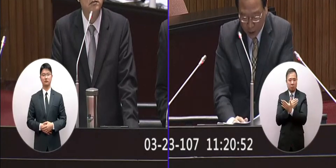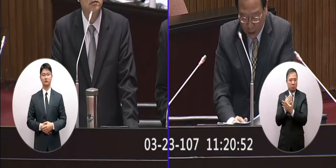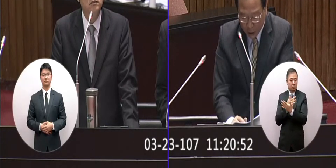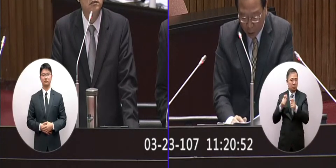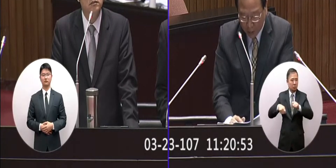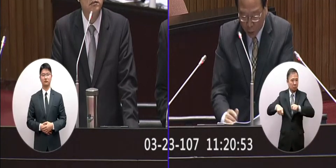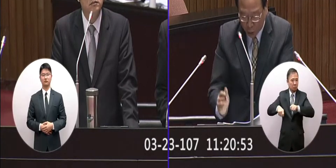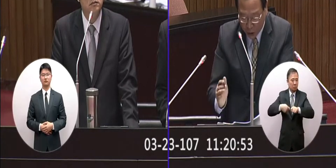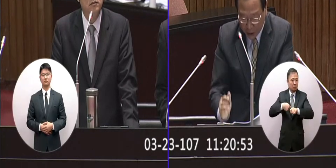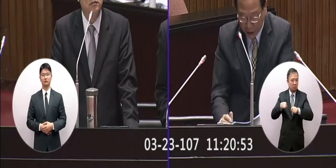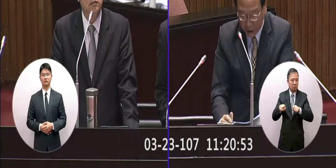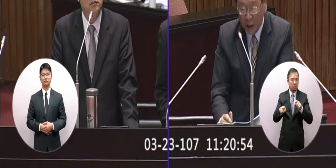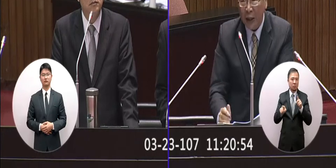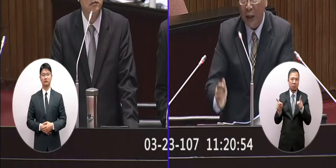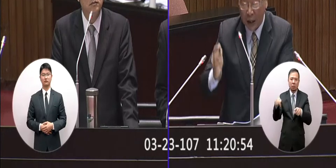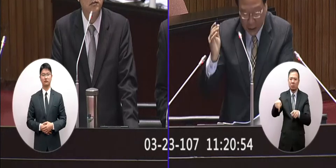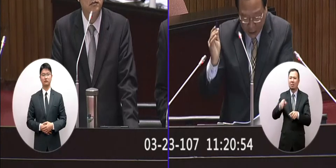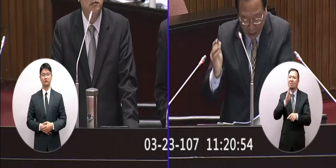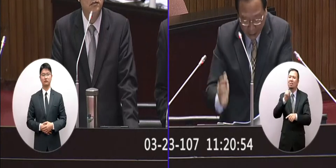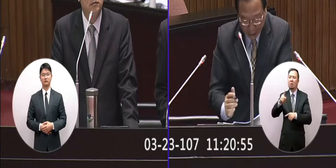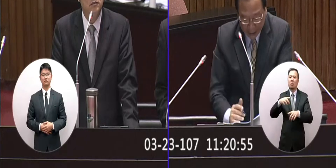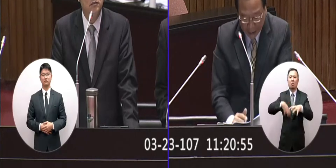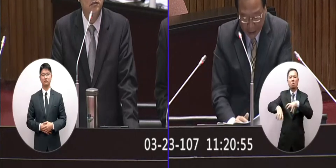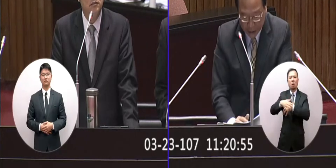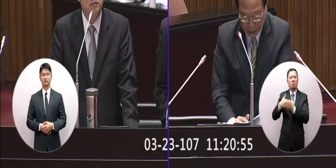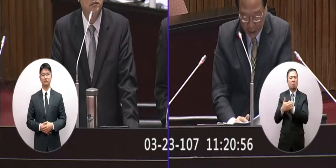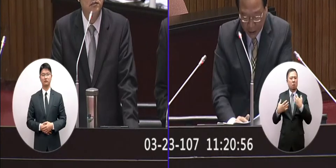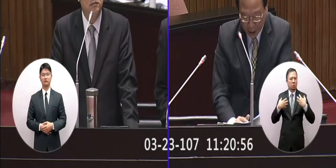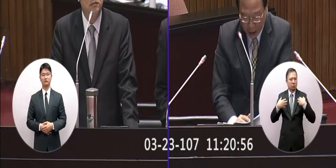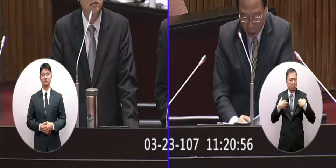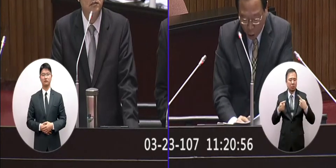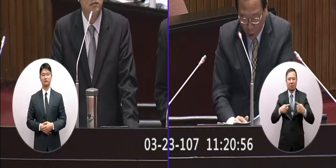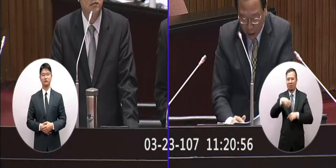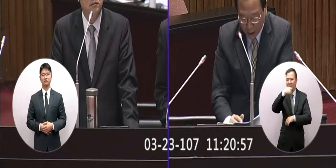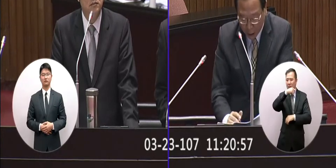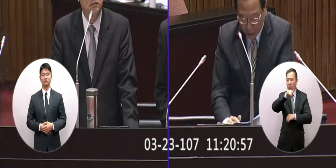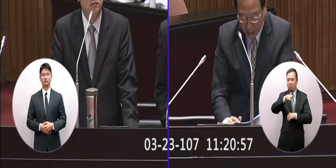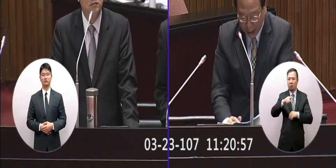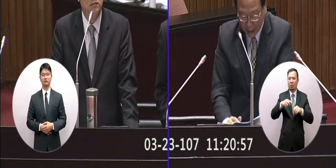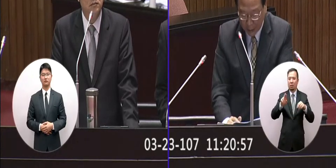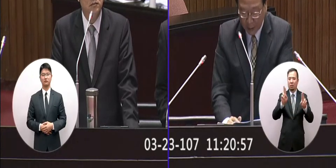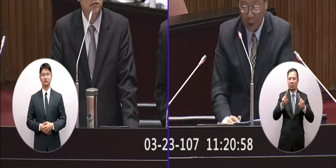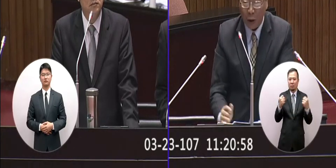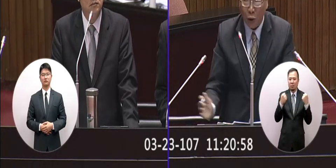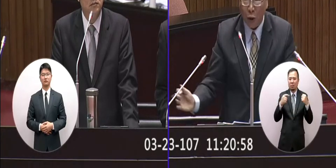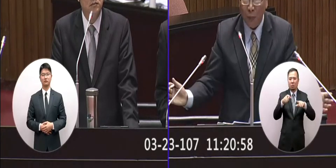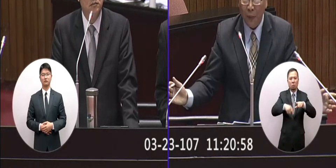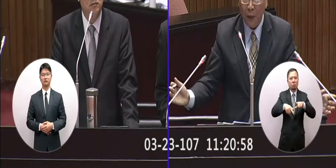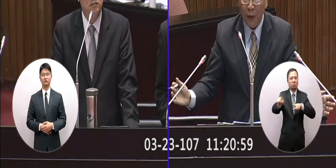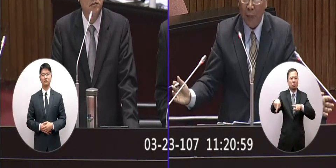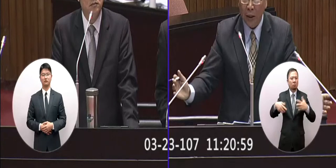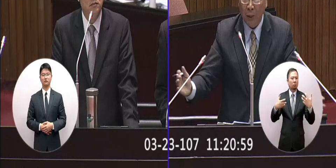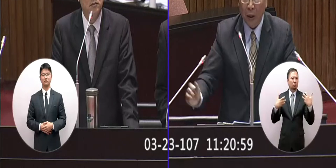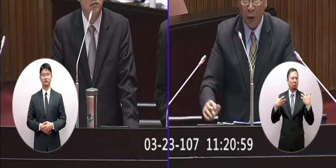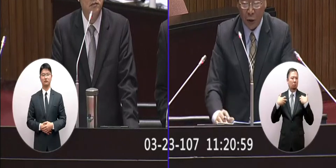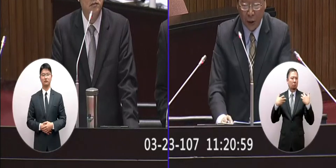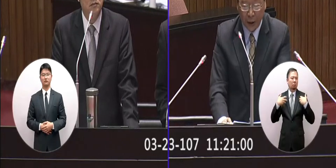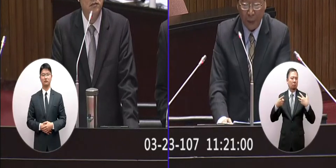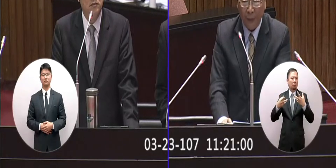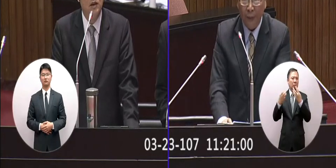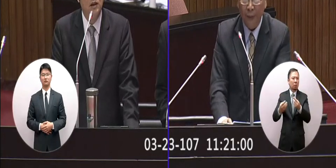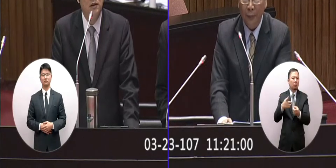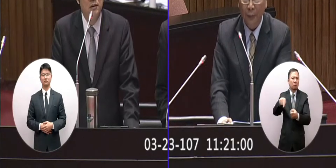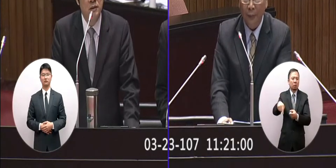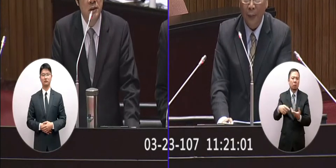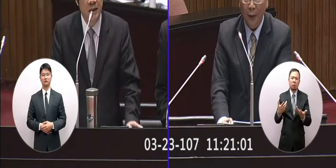评估，这是环保署的失职，也是台电的失职。那通过这样的环差，你说人民怎么能够